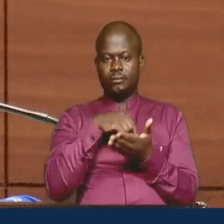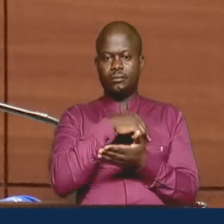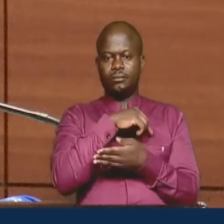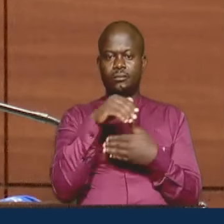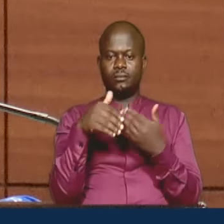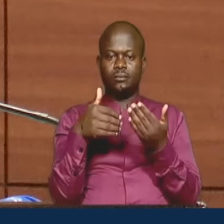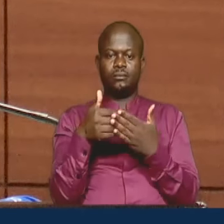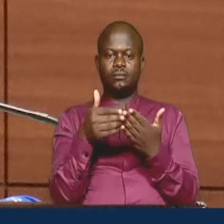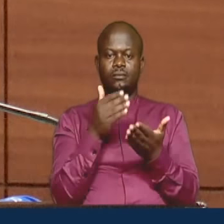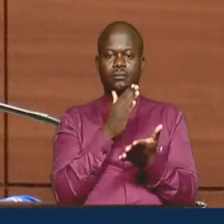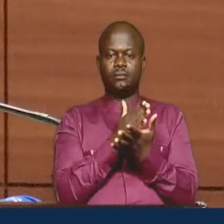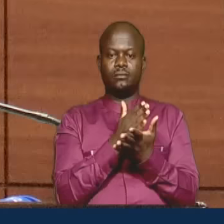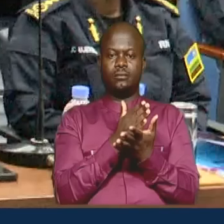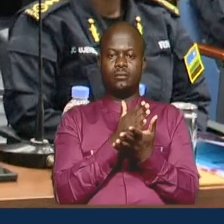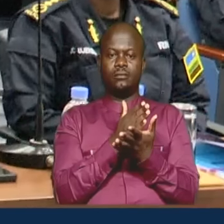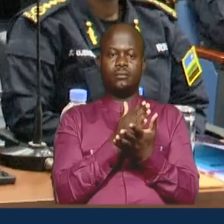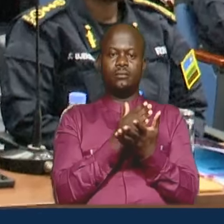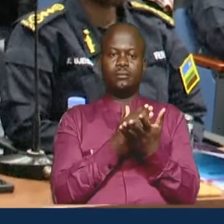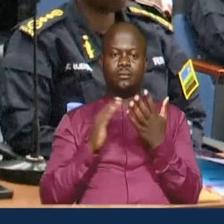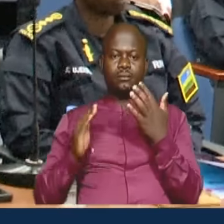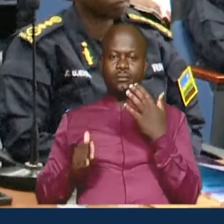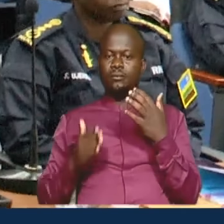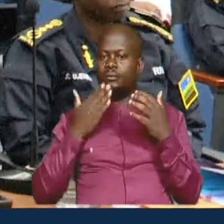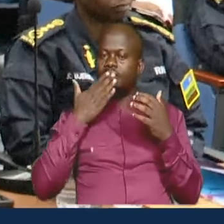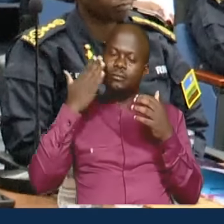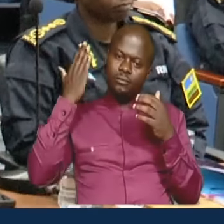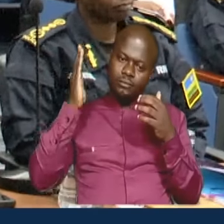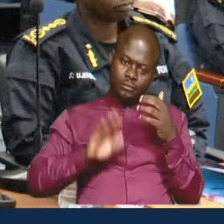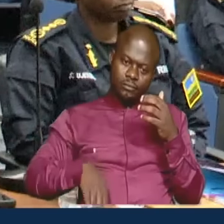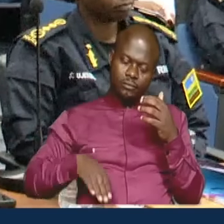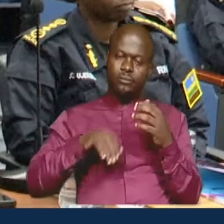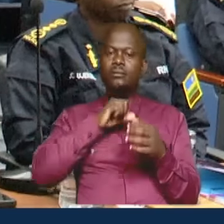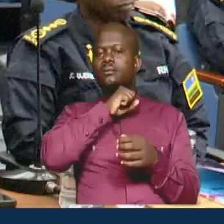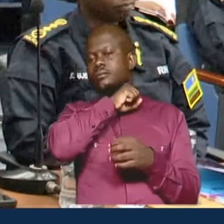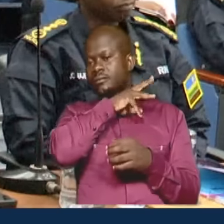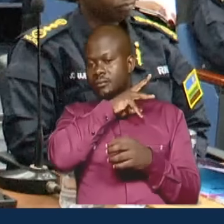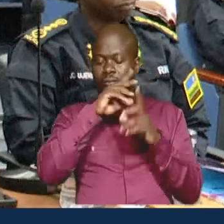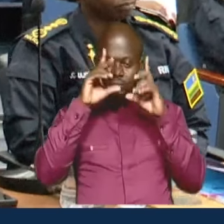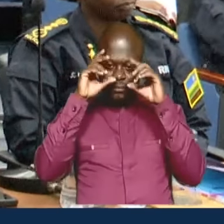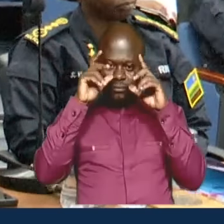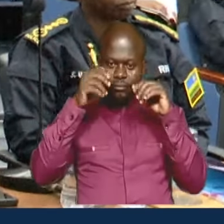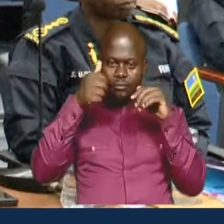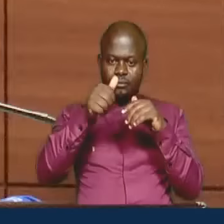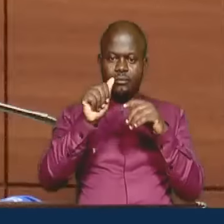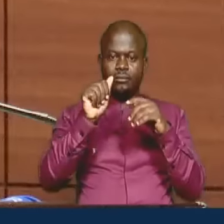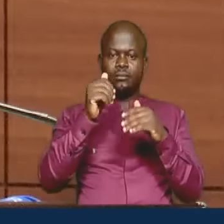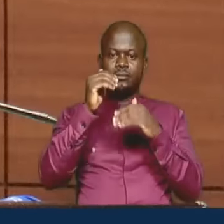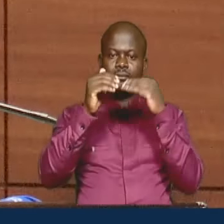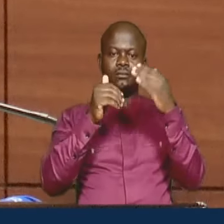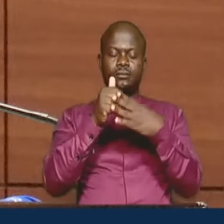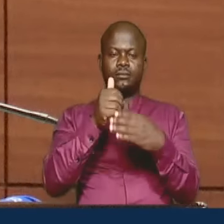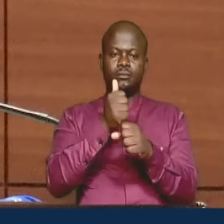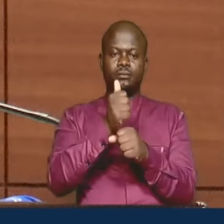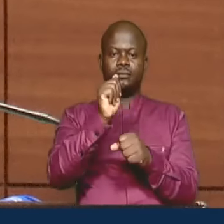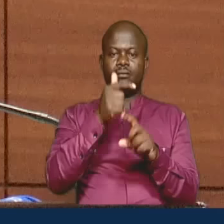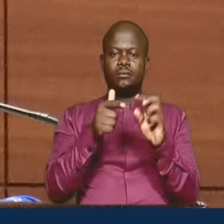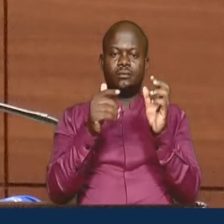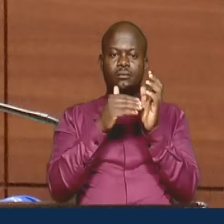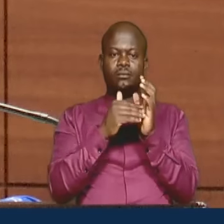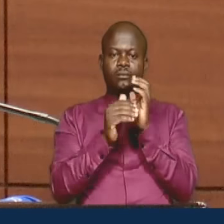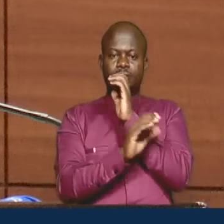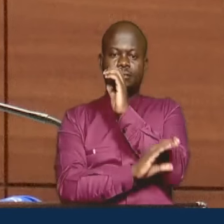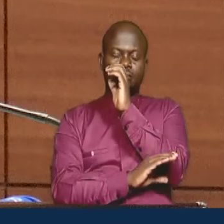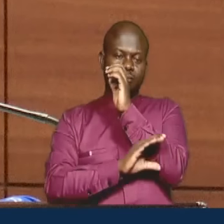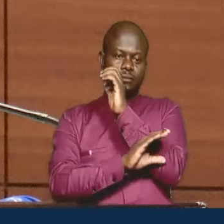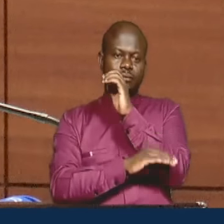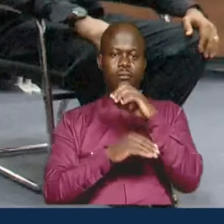guca ukubiri n'imyitwarire idakwiriye yanduza isura yanyu iy'urwego mukorera ndetse n'igihugu